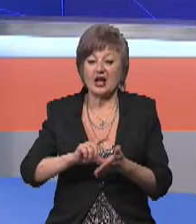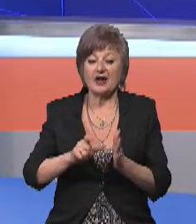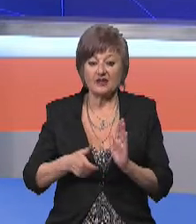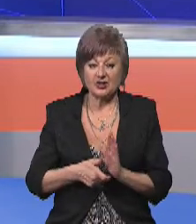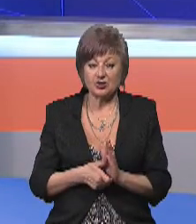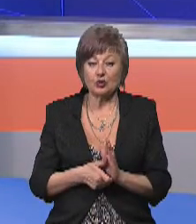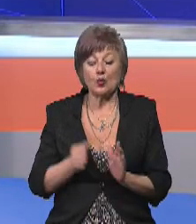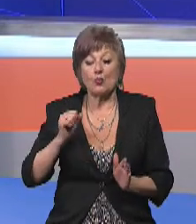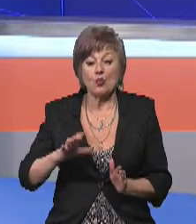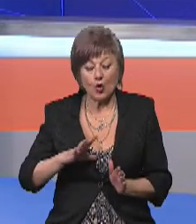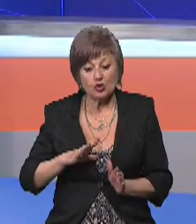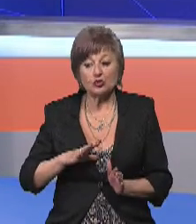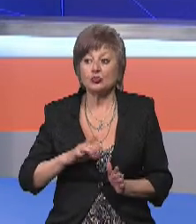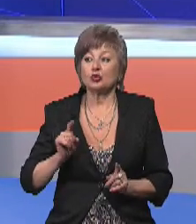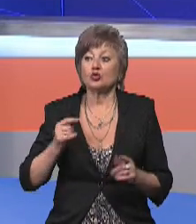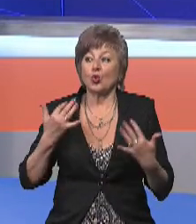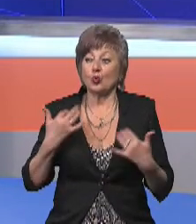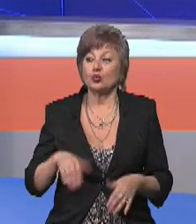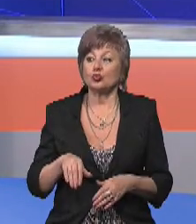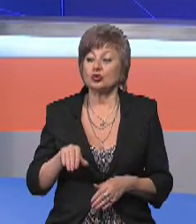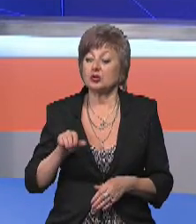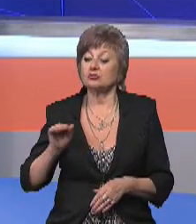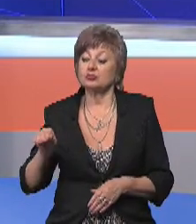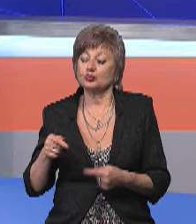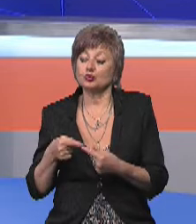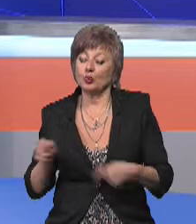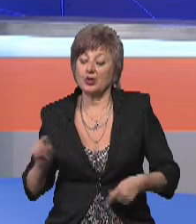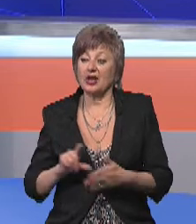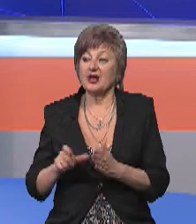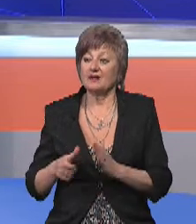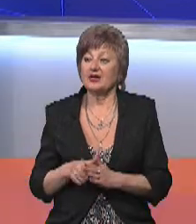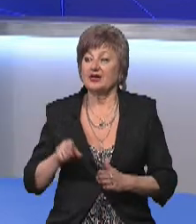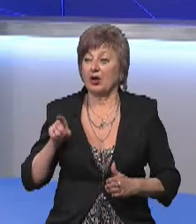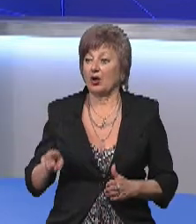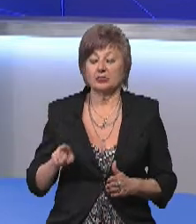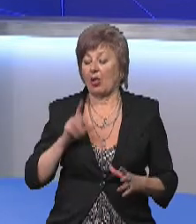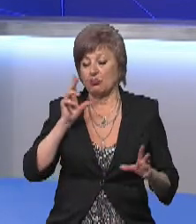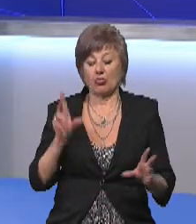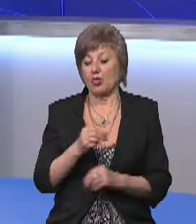то може бути таке, що вони вже зверталися до якихось інших квартир, але там їм не